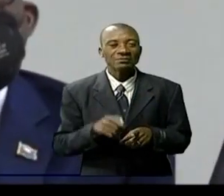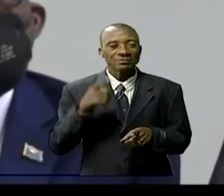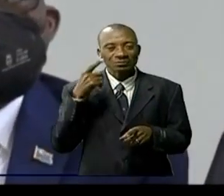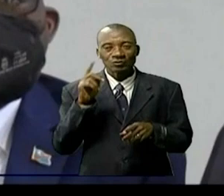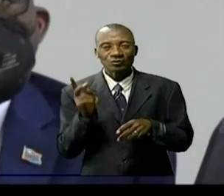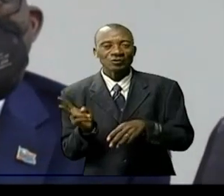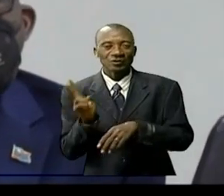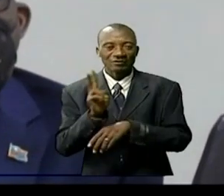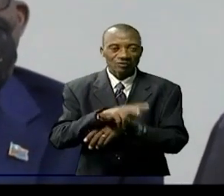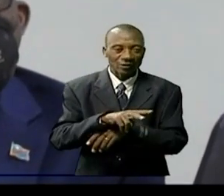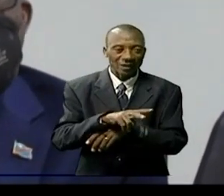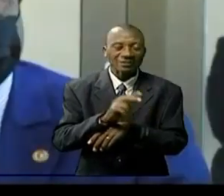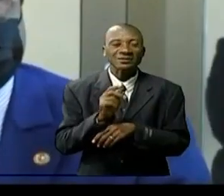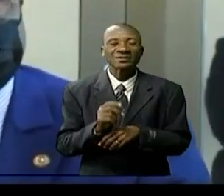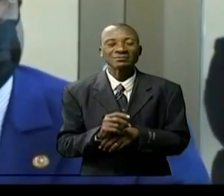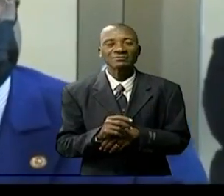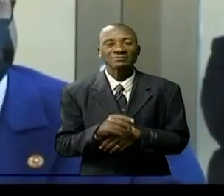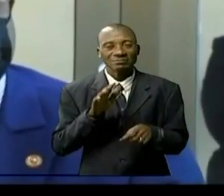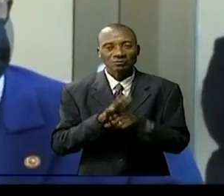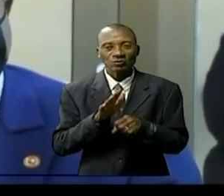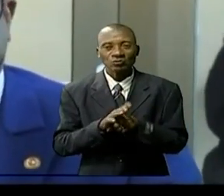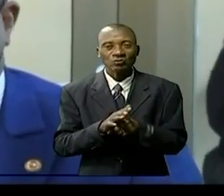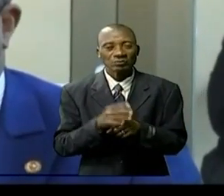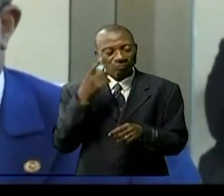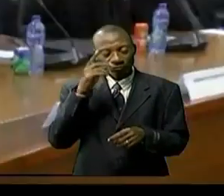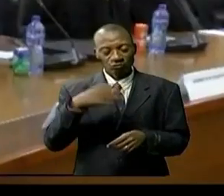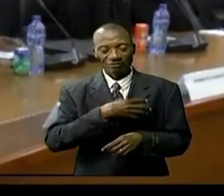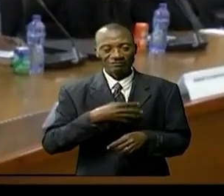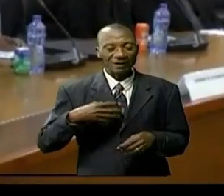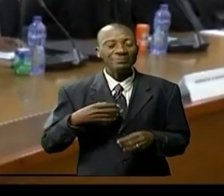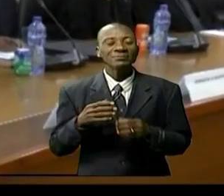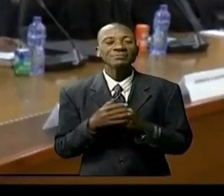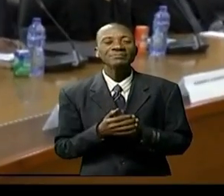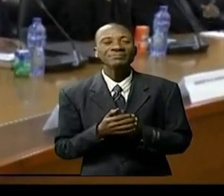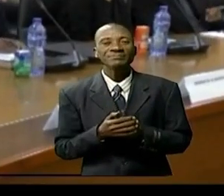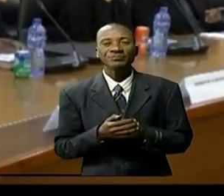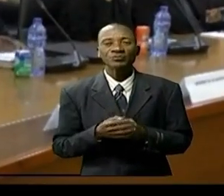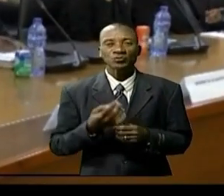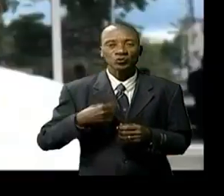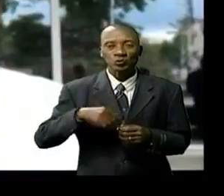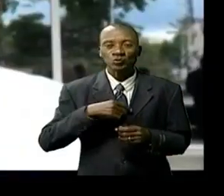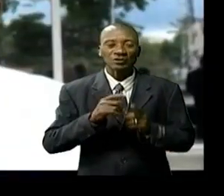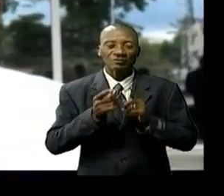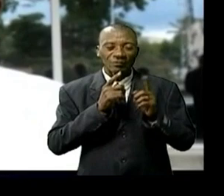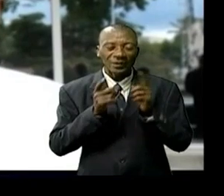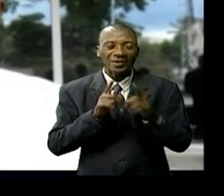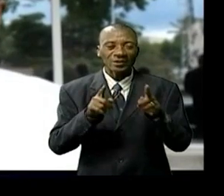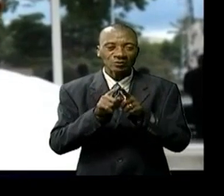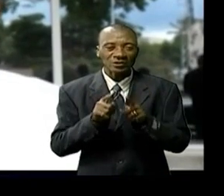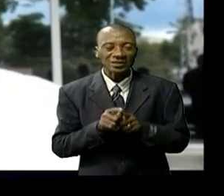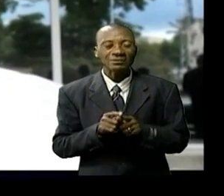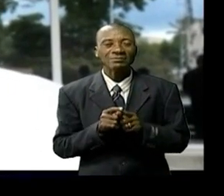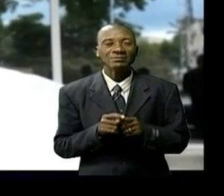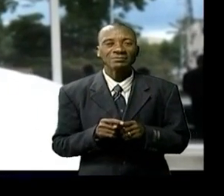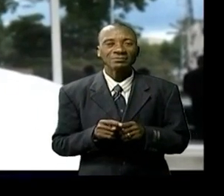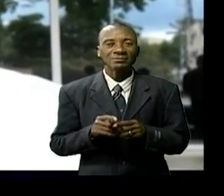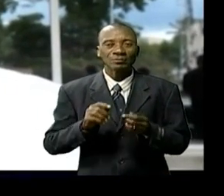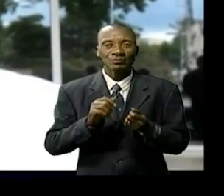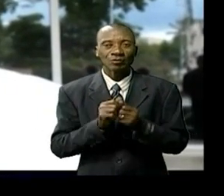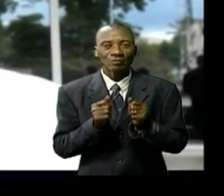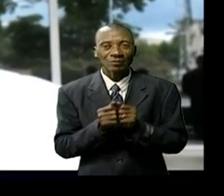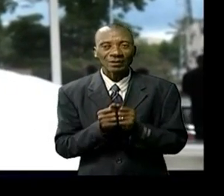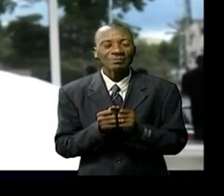qui sont faites aux femmes nous avons également évoqué la question de l'emploi